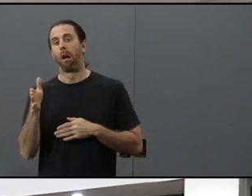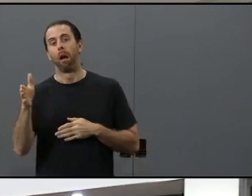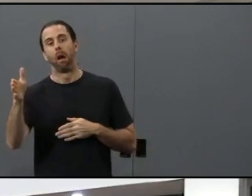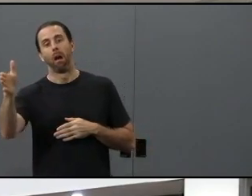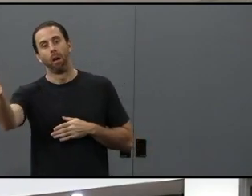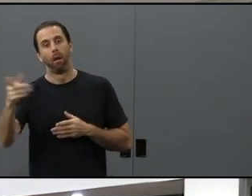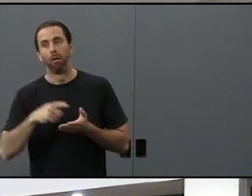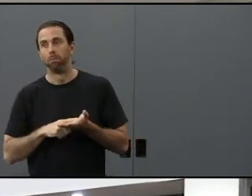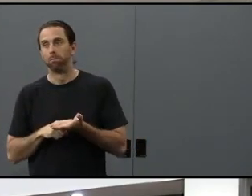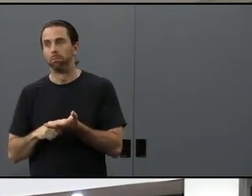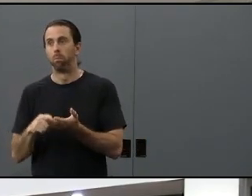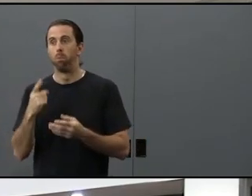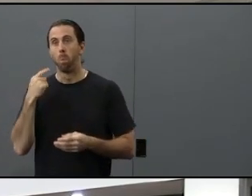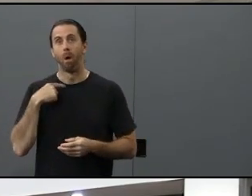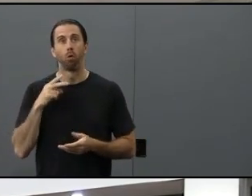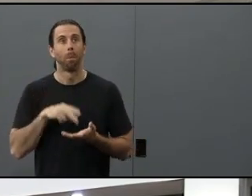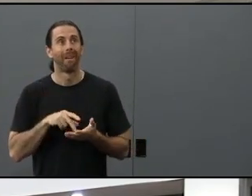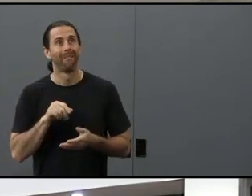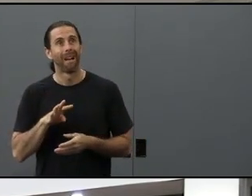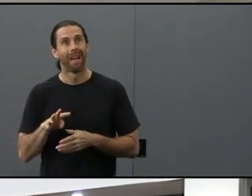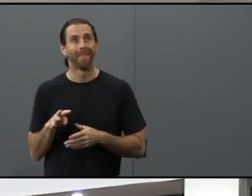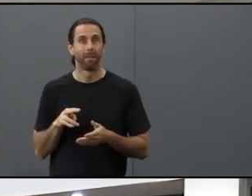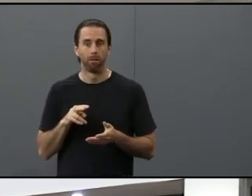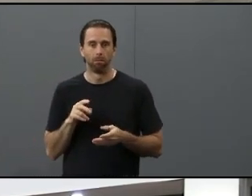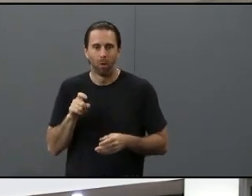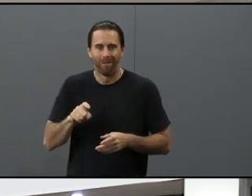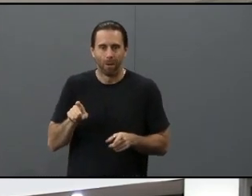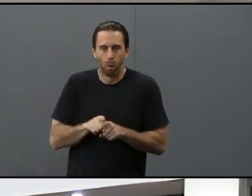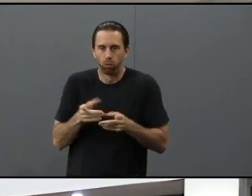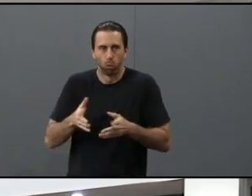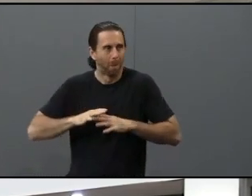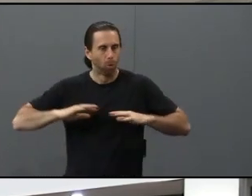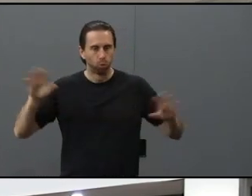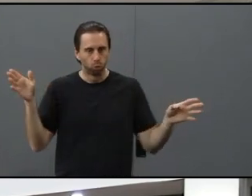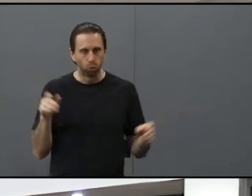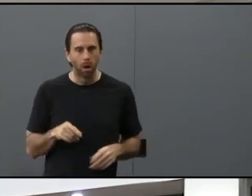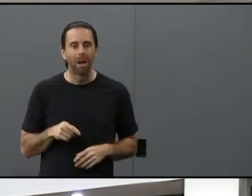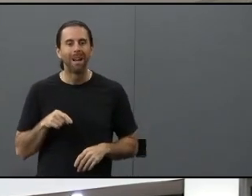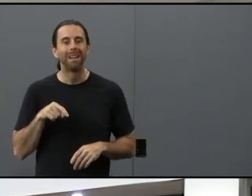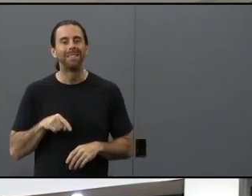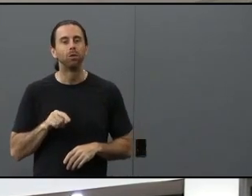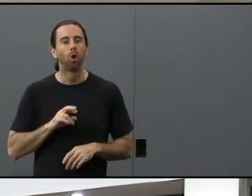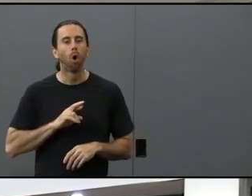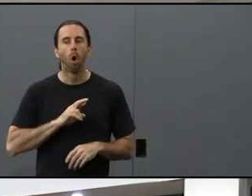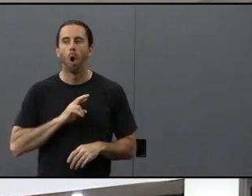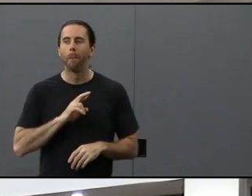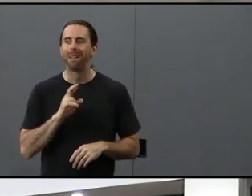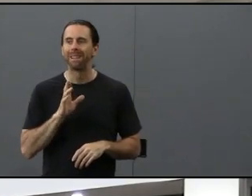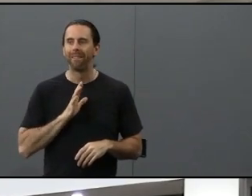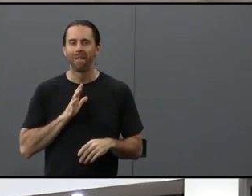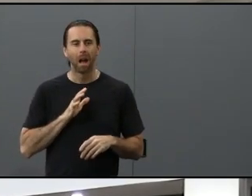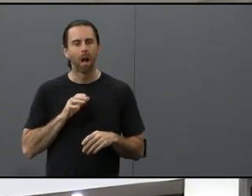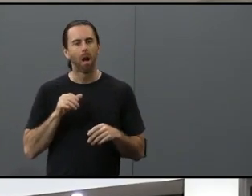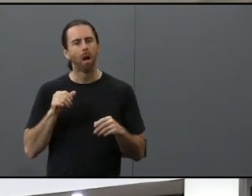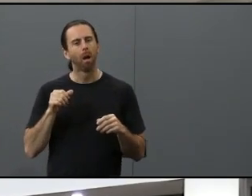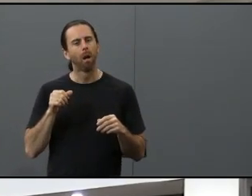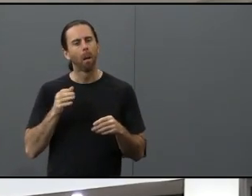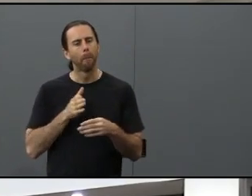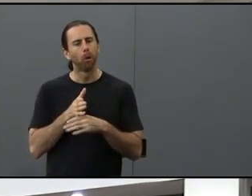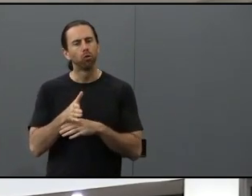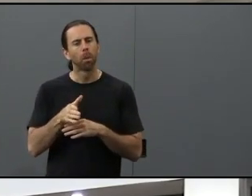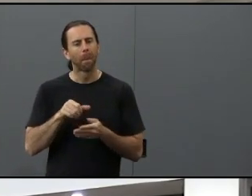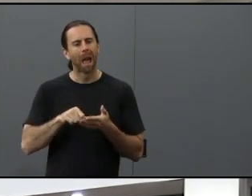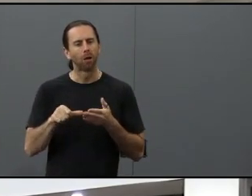c'est tant qu'à moi 2024 ça devrait être comme ça partout ici à repentini on avait un poste de paillage dans les années